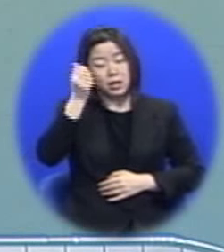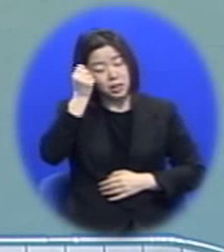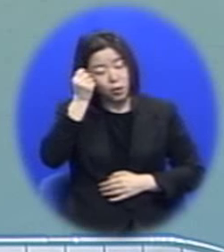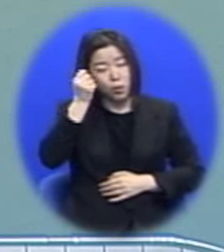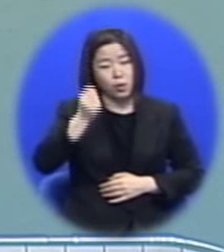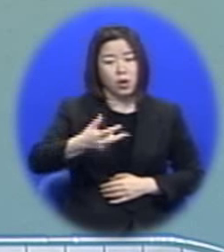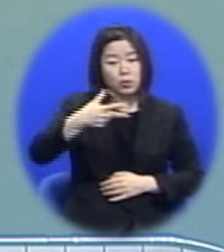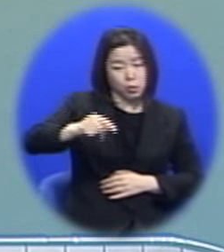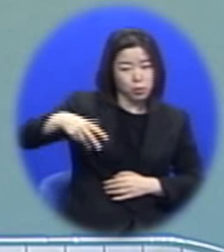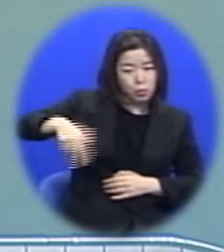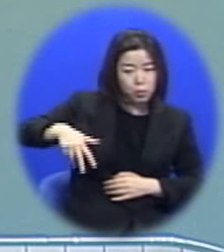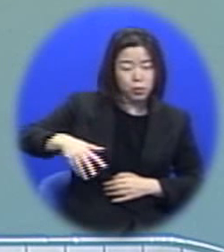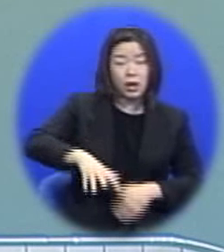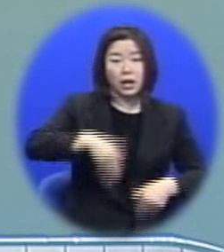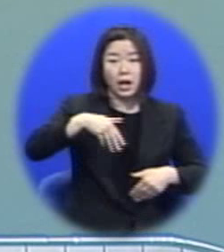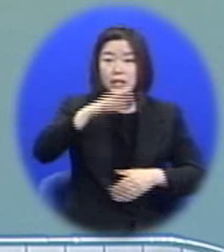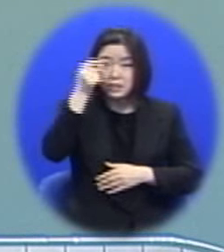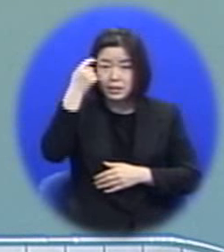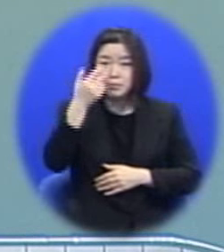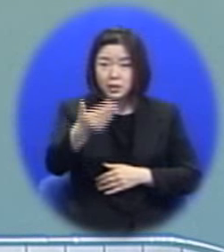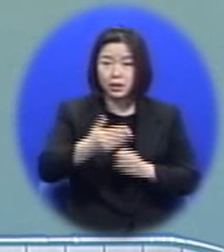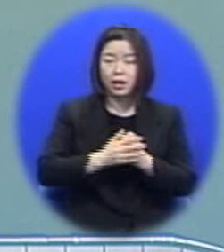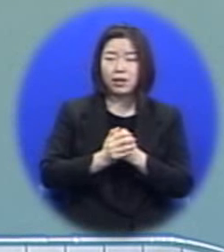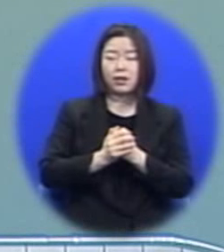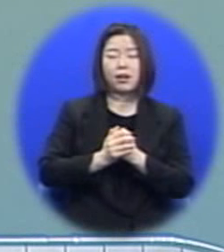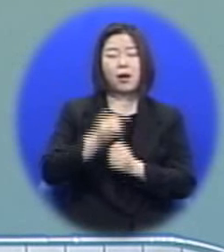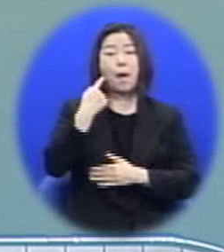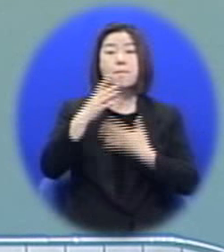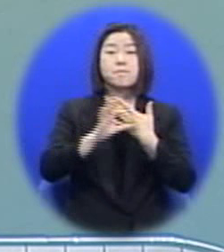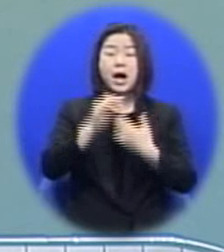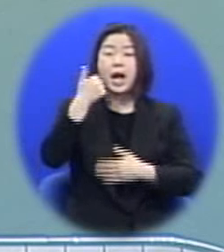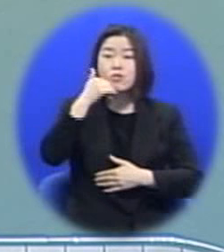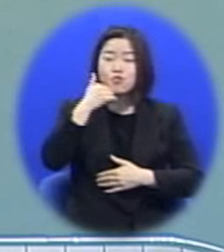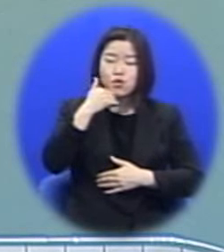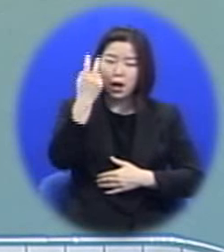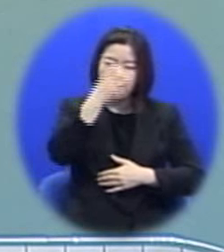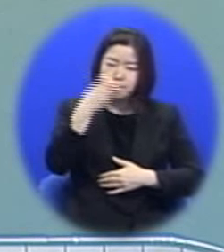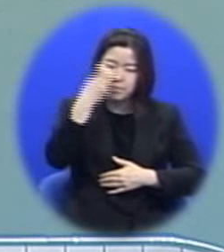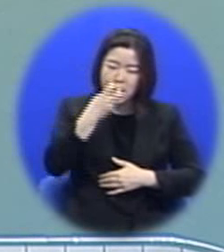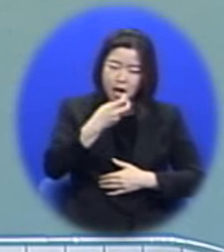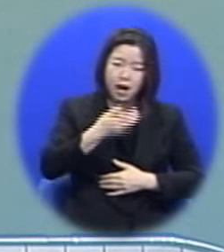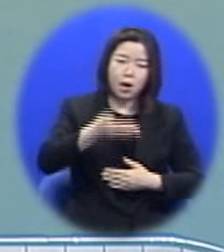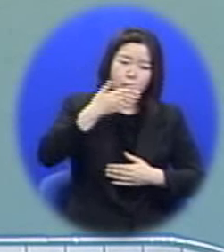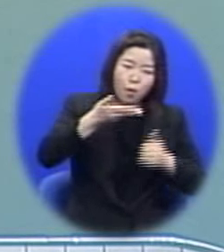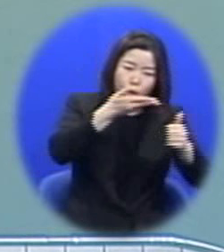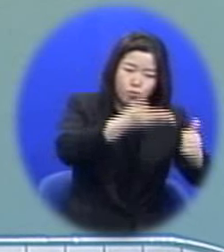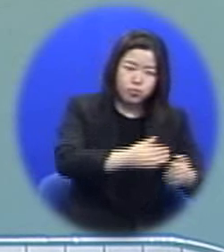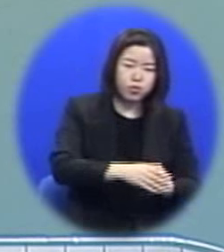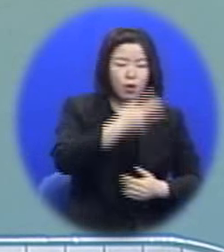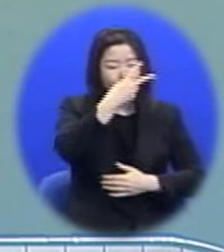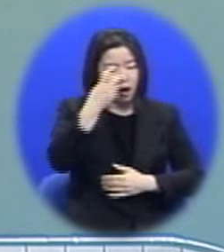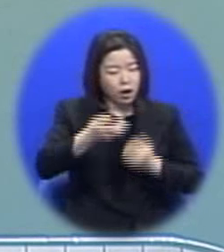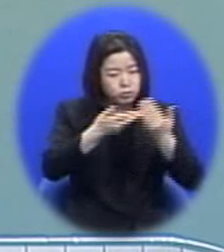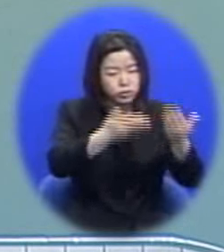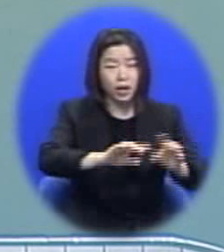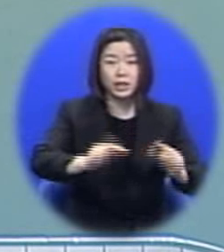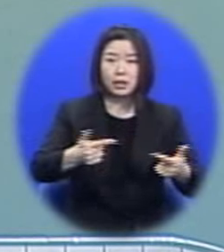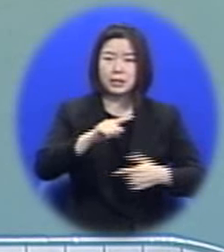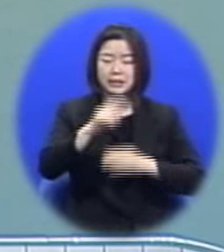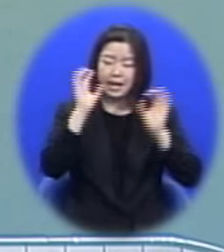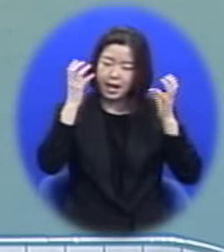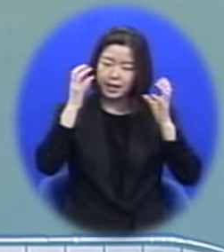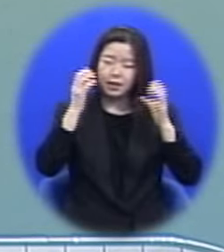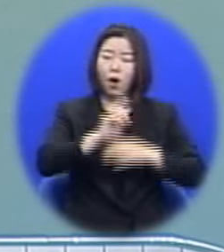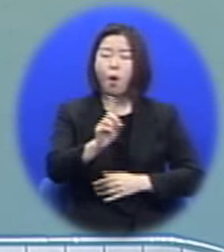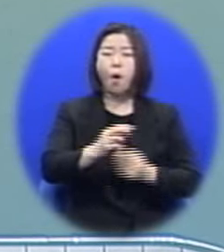그랬습니까? 만약에 누군가가 보살펴주고 먹여주고 재워주고 하지 않았다면 그 갓난 아기가 어떻게 살아있을